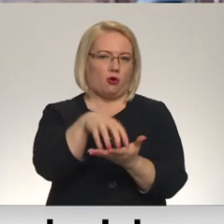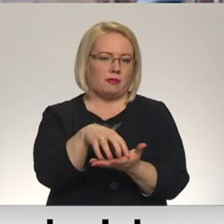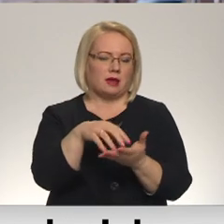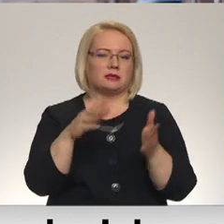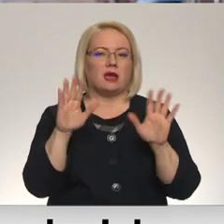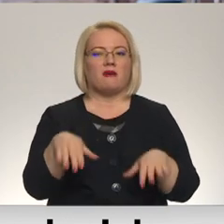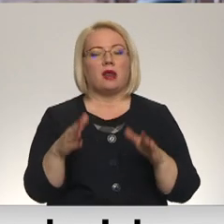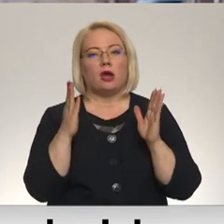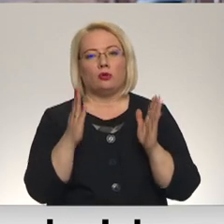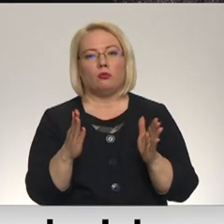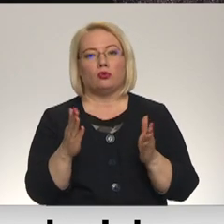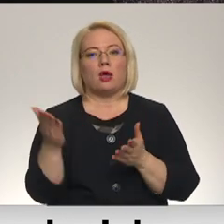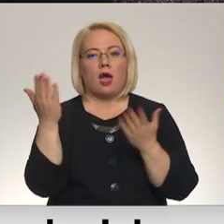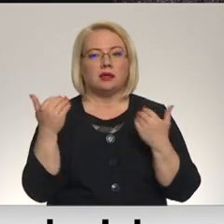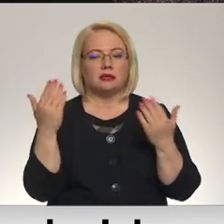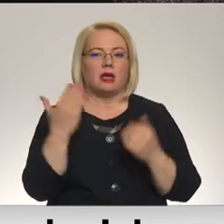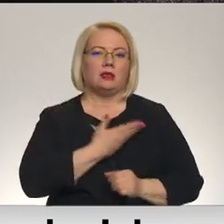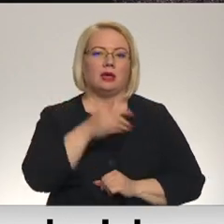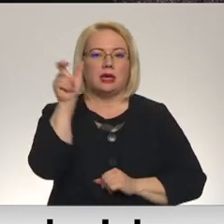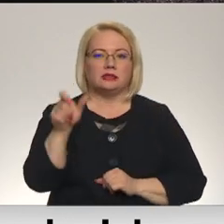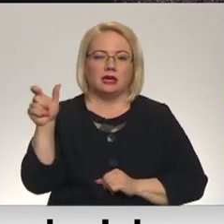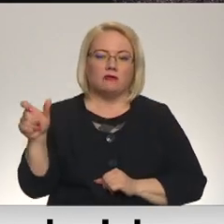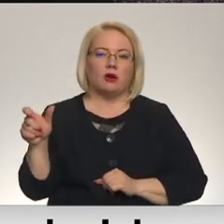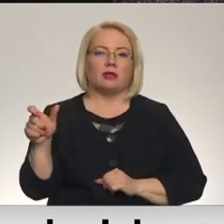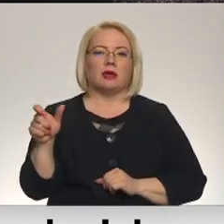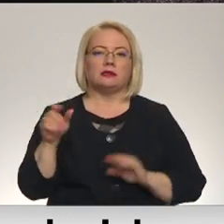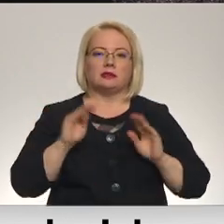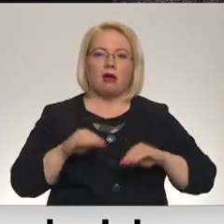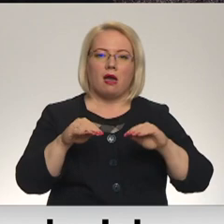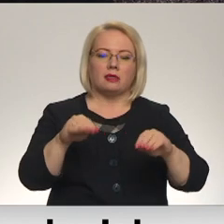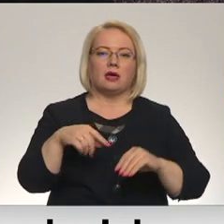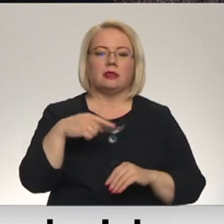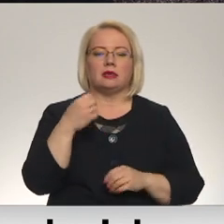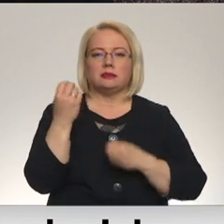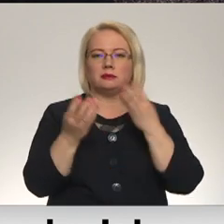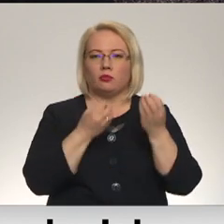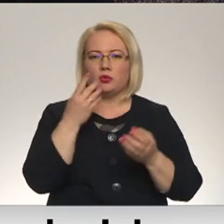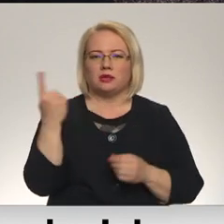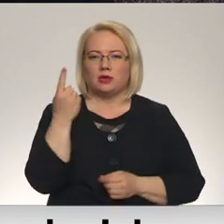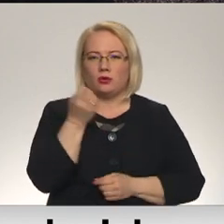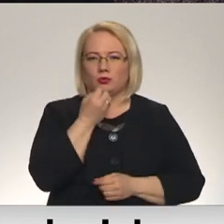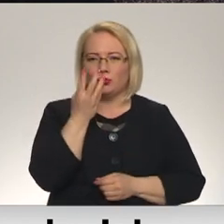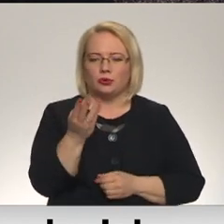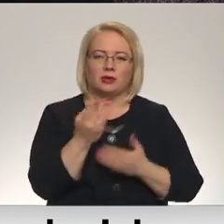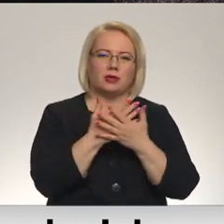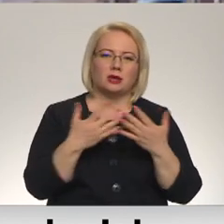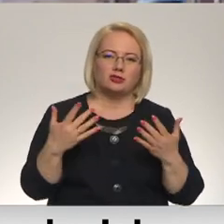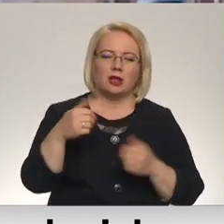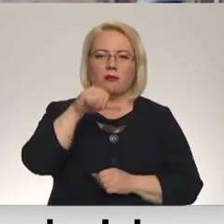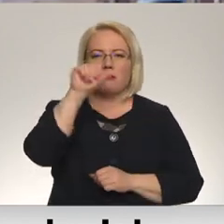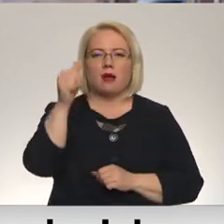kad varētu aicināt arī iedzīvotājus tur stādīt šos te ziedus un dažādas